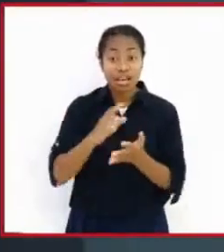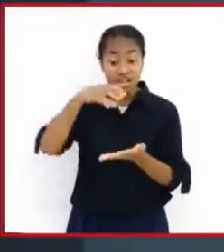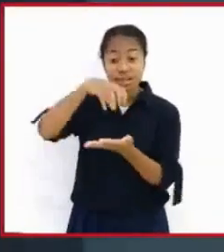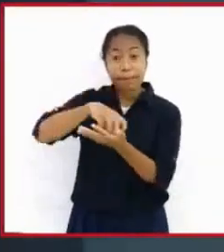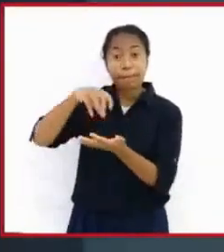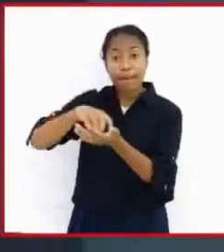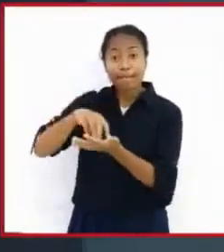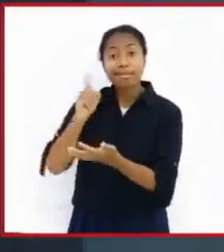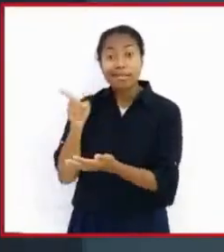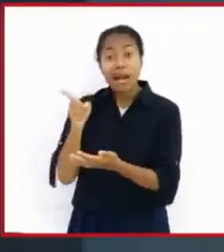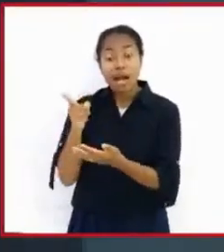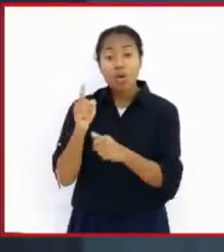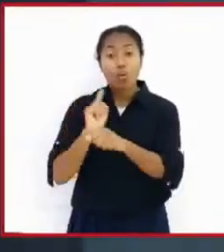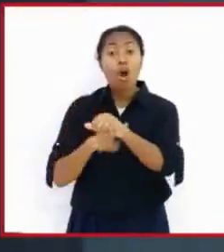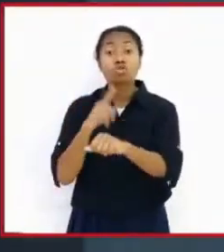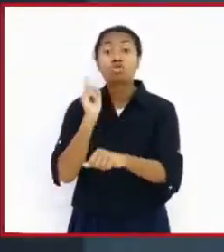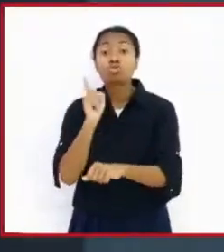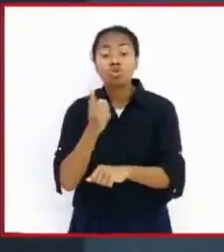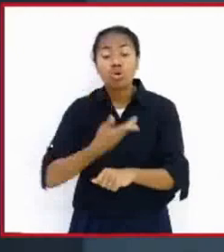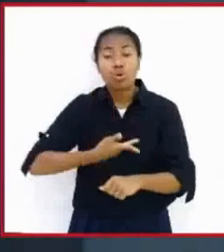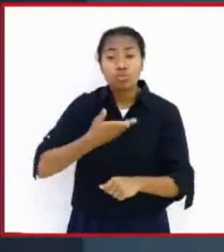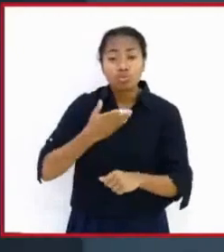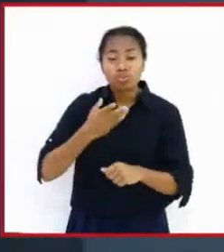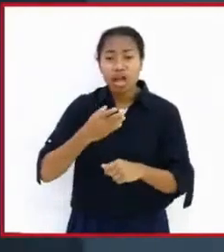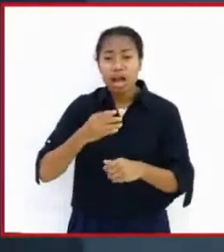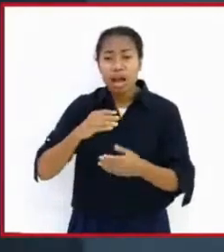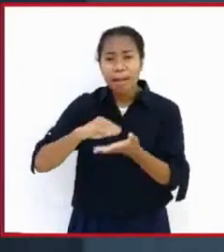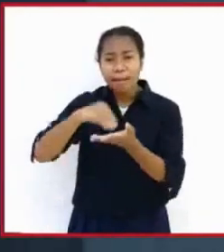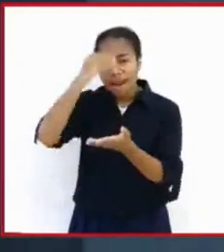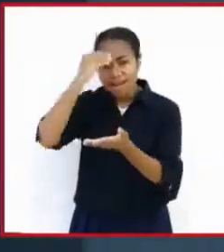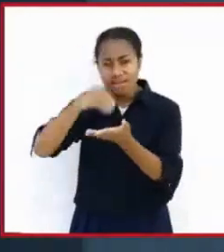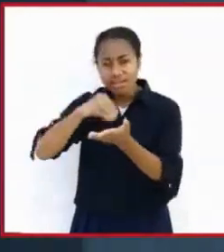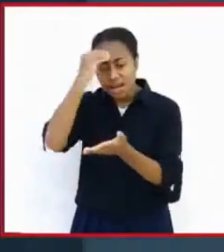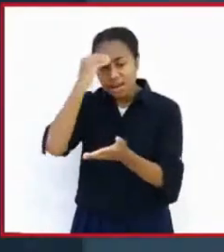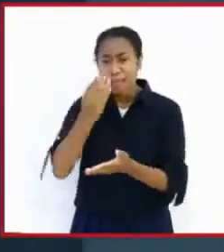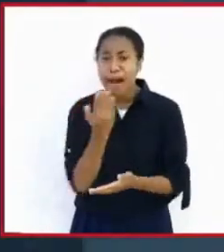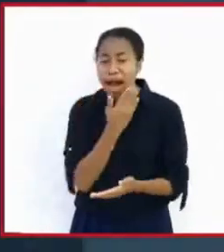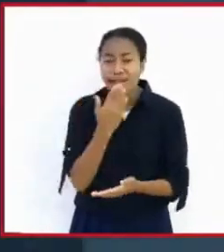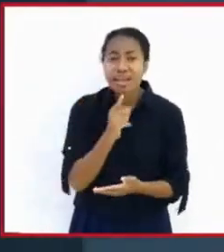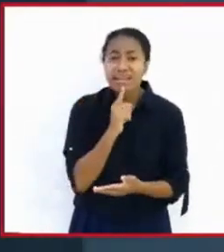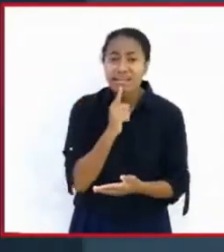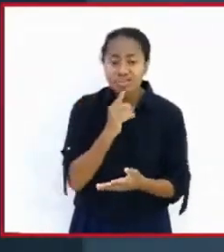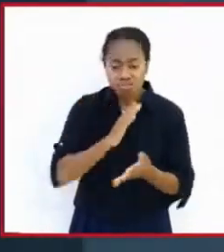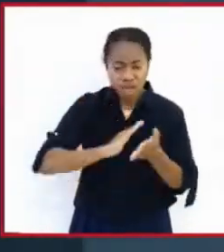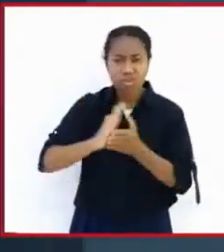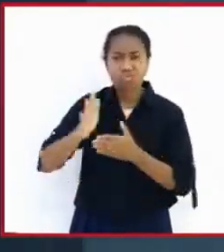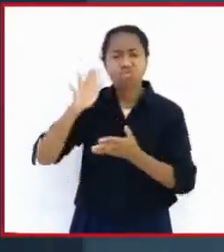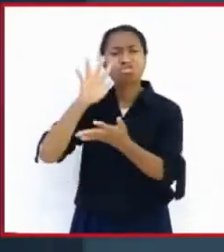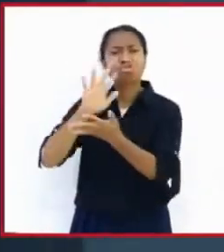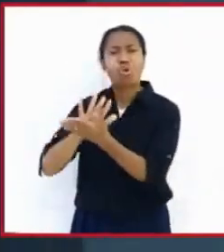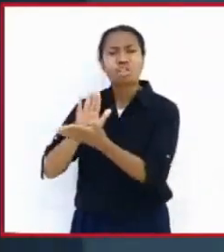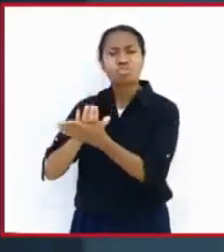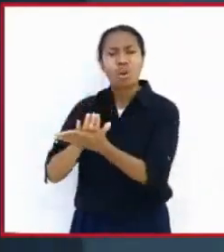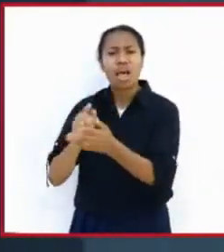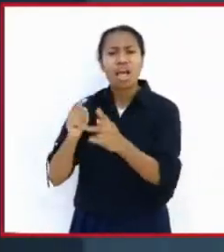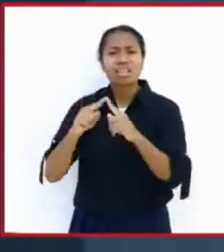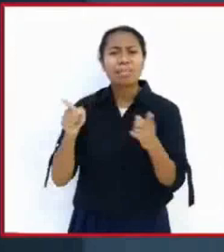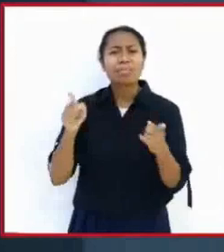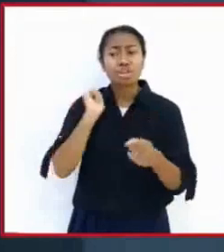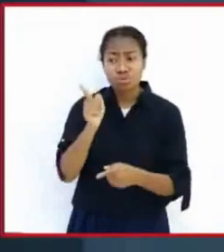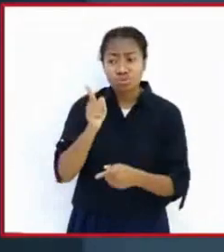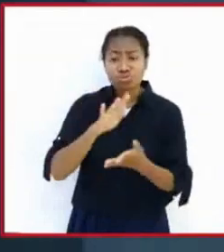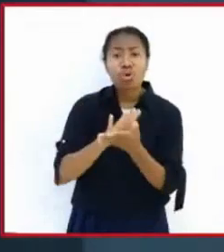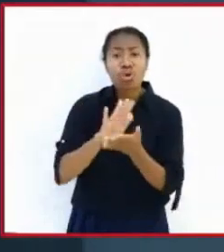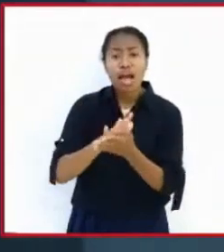pada waktu itu untuk bisa belajar bahasa Inggris dengan baik itu bisa langsung di sekolah-sekolah tapi sekolahnya Sekolah